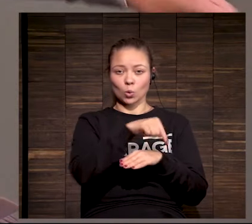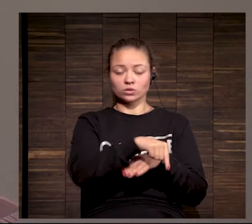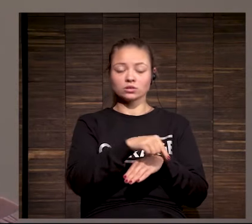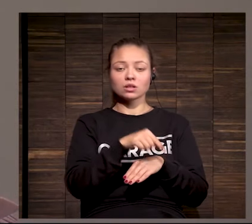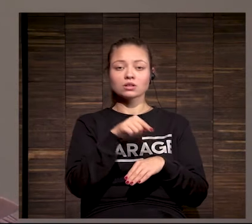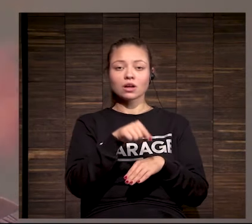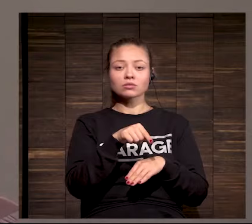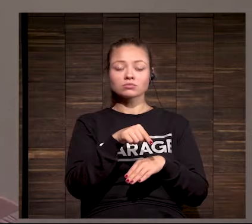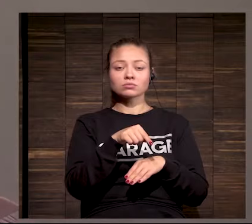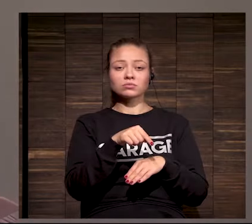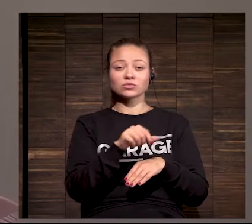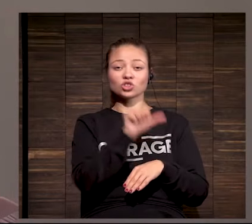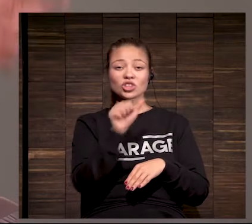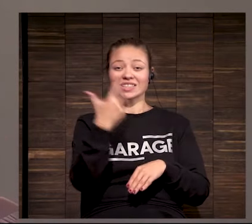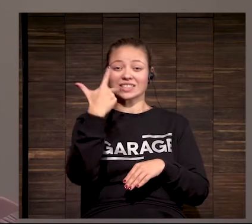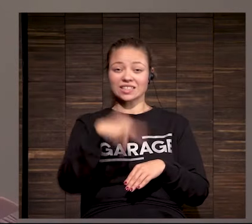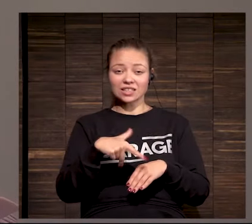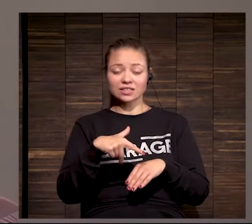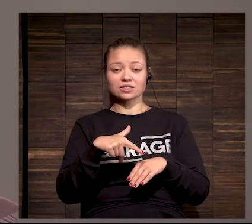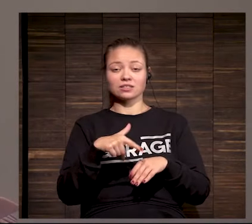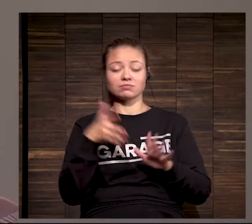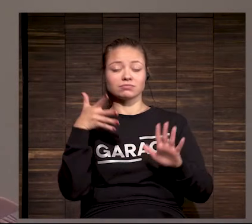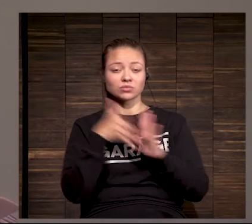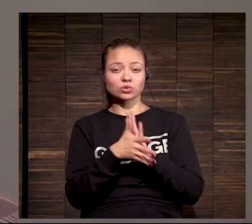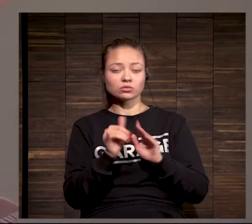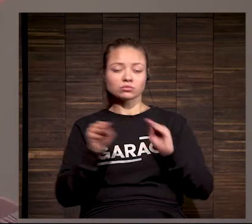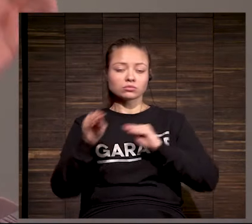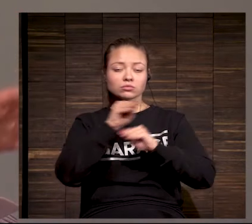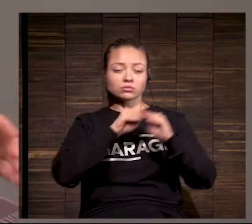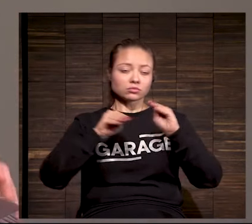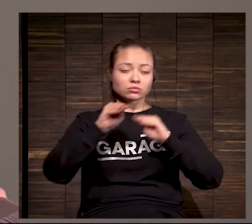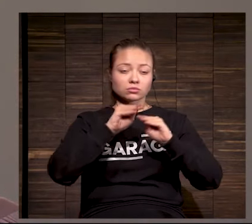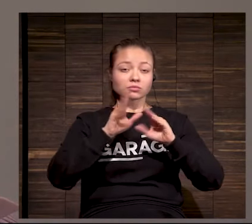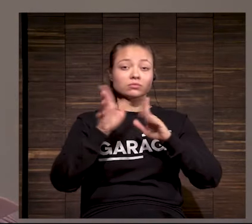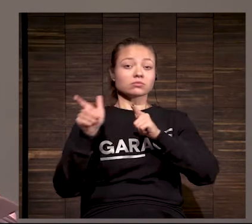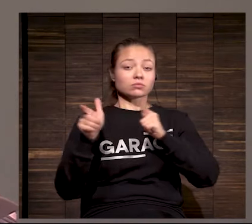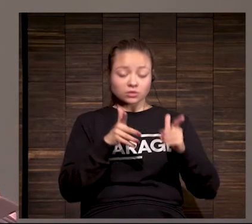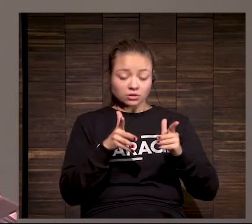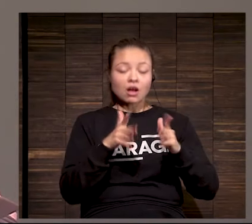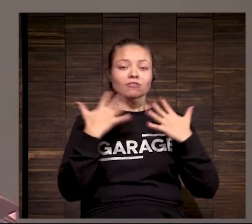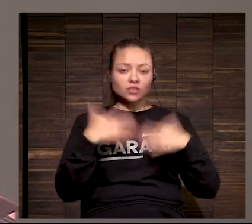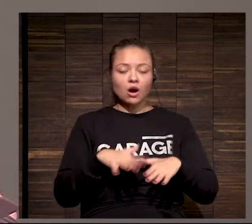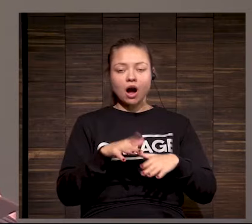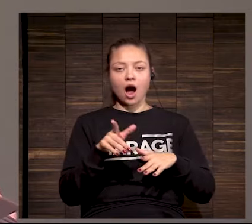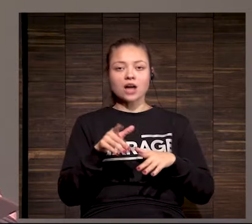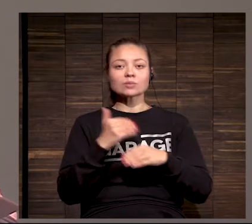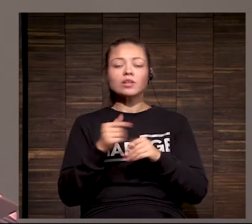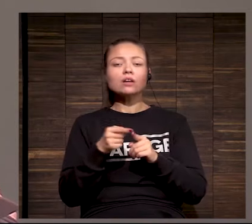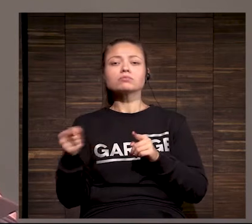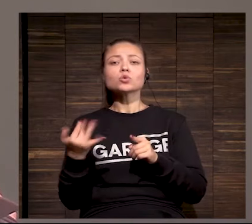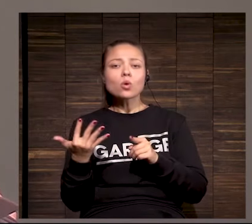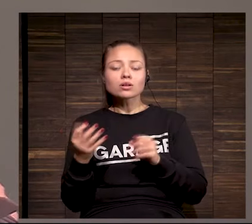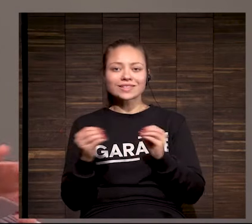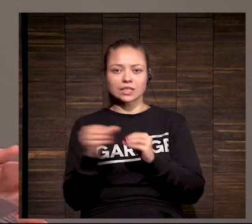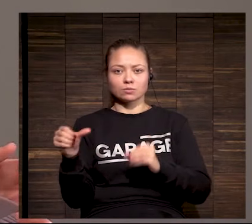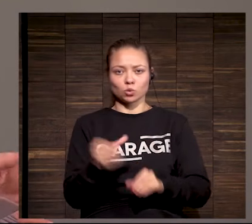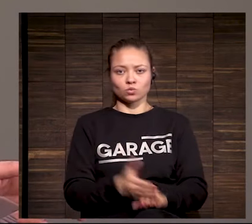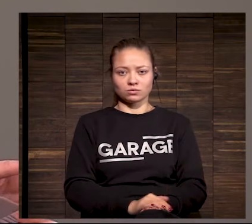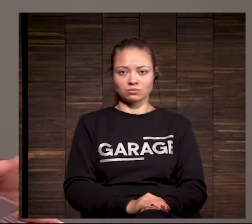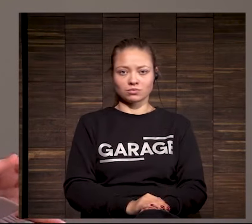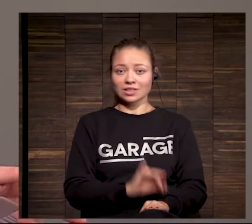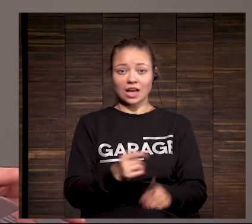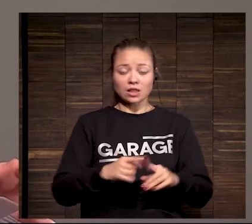уходило полтора часа на то чтобы настроиться а сам спектакль shows 10 минут и это не